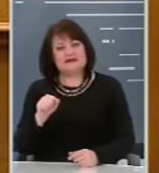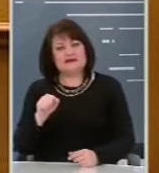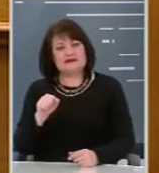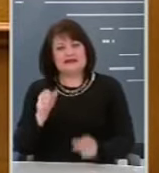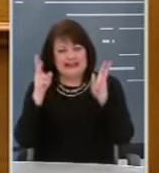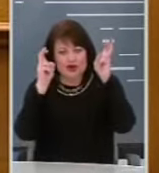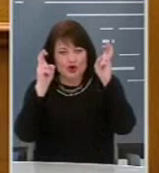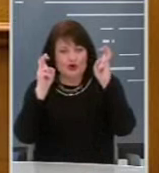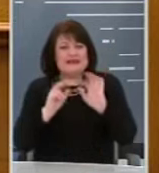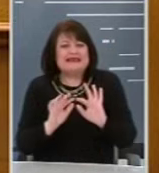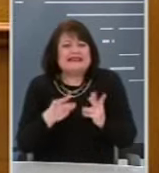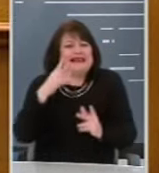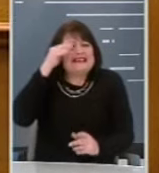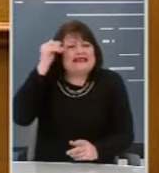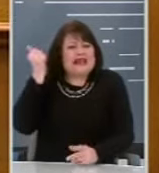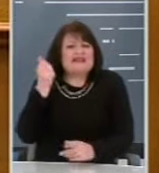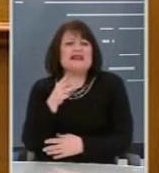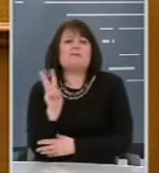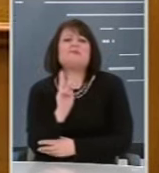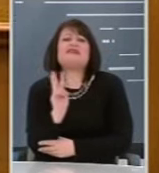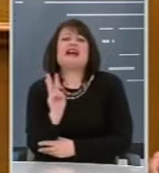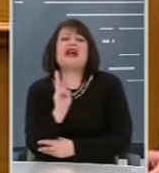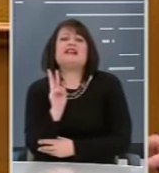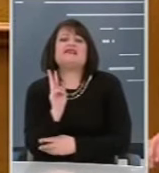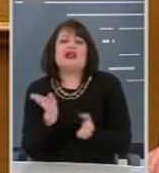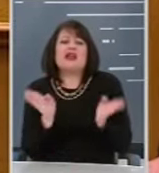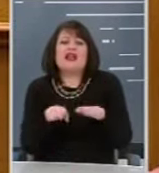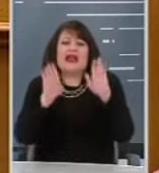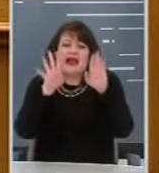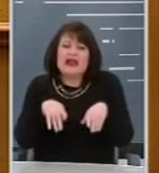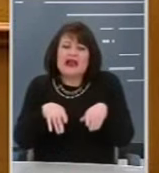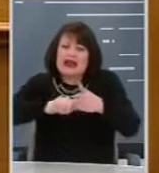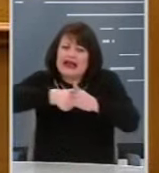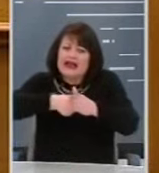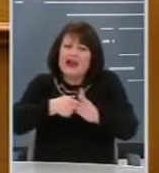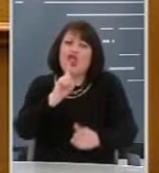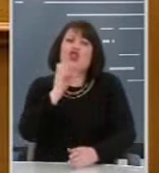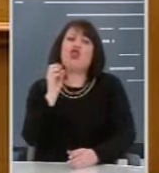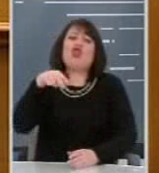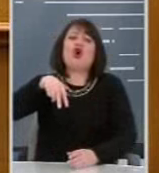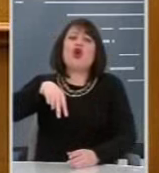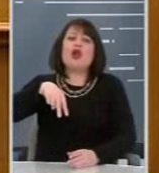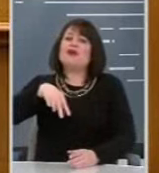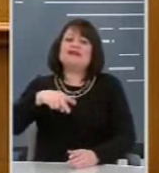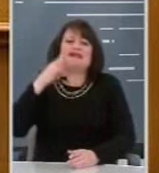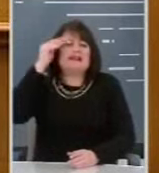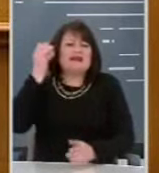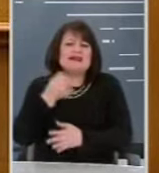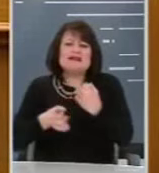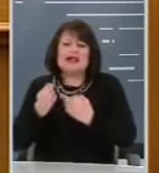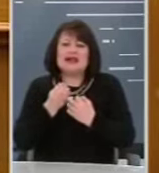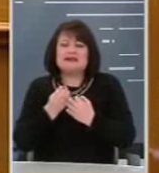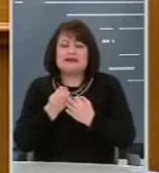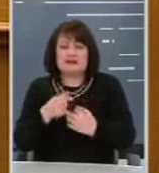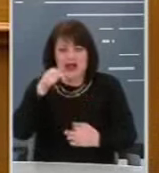ξέχασε να πει ο σταύρος ψυχάρης για το τέλος του δώ καταθέτω το άρθρο για τα πρακτικά και το επικαλούμενα